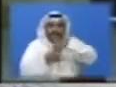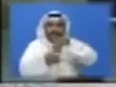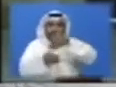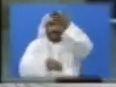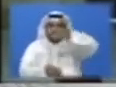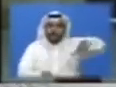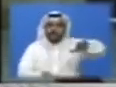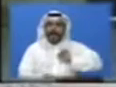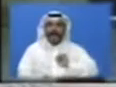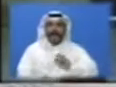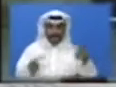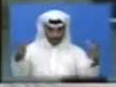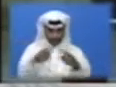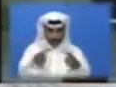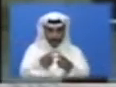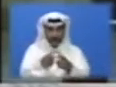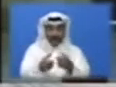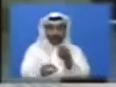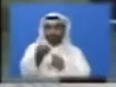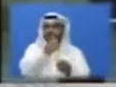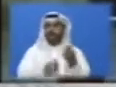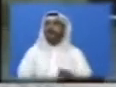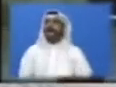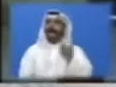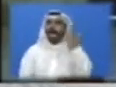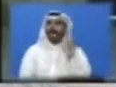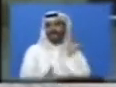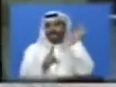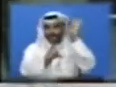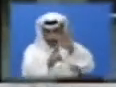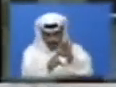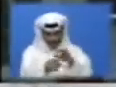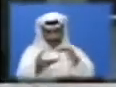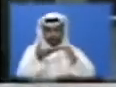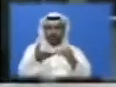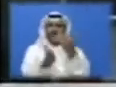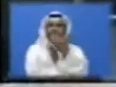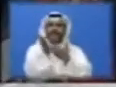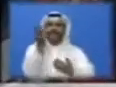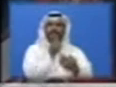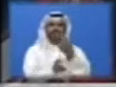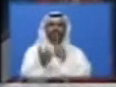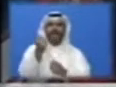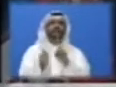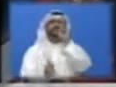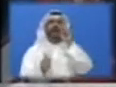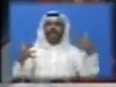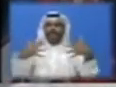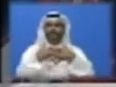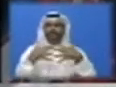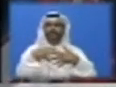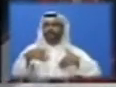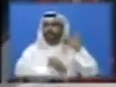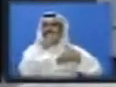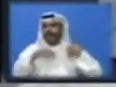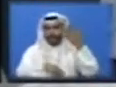الصديقة. طبعا الاجتماعات كانت مثمرة وهادفة وكانت على أعلى المستويات. وفي